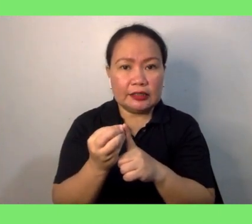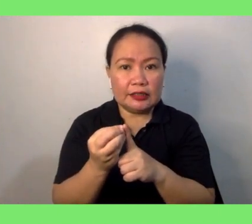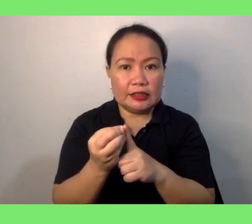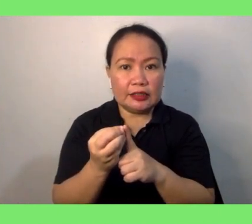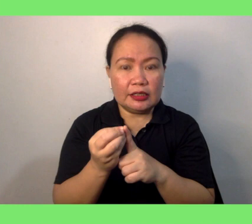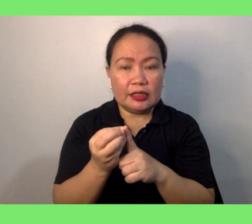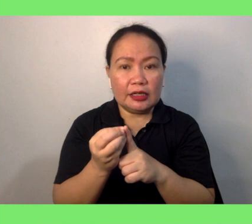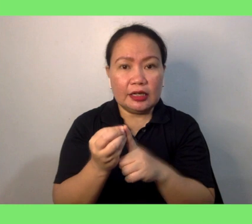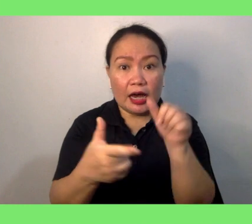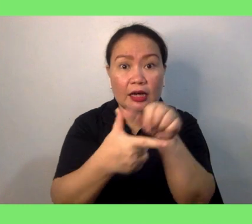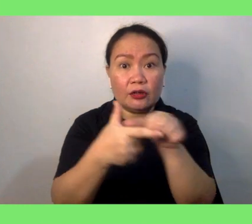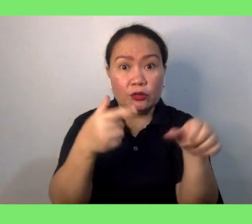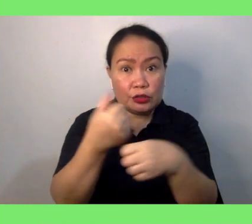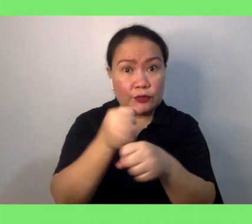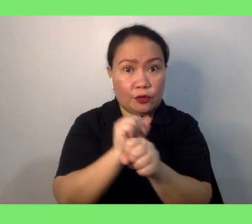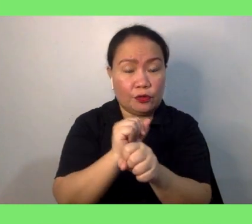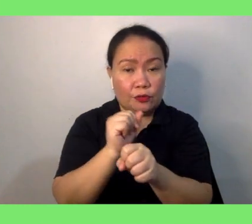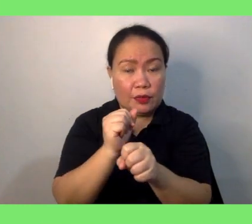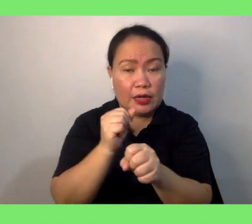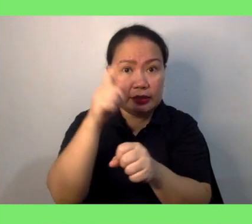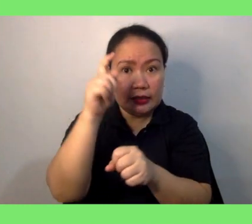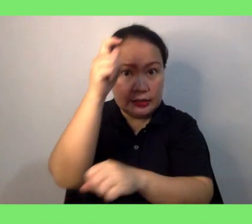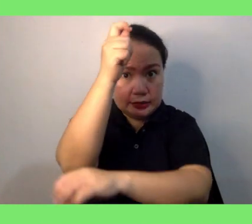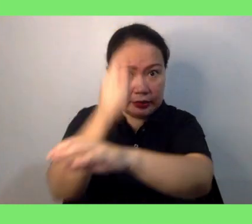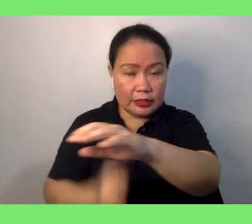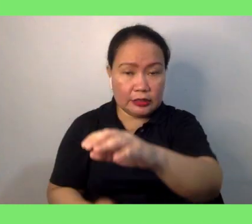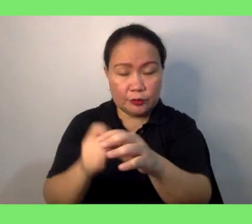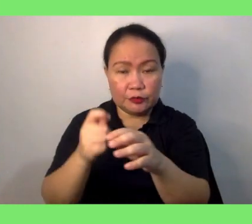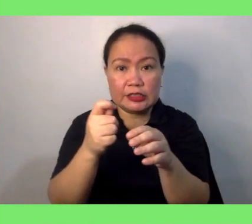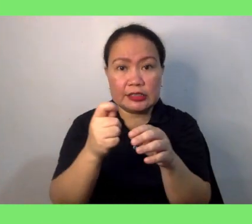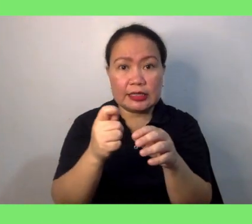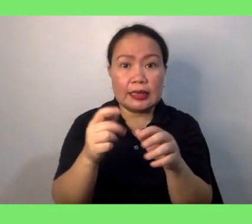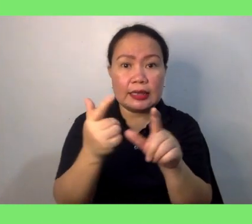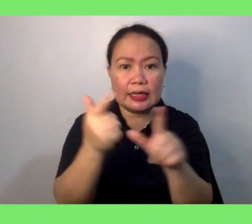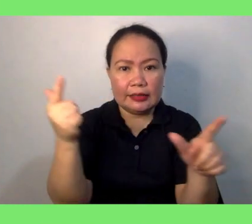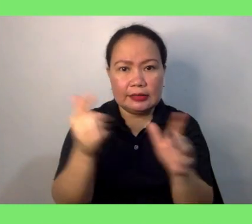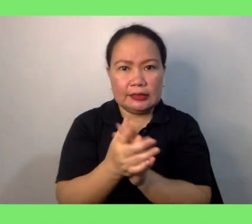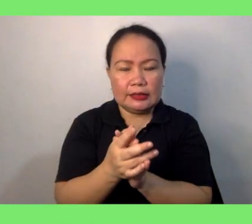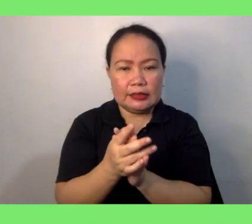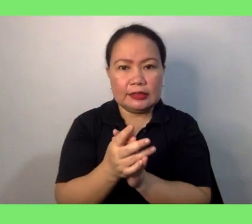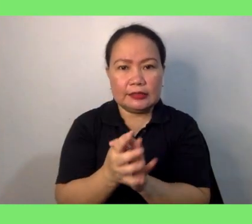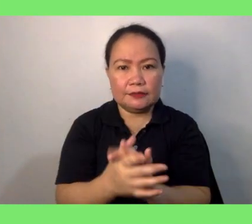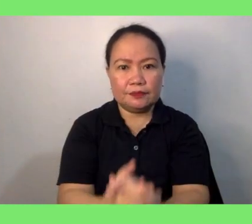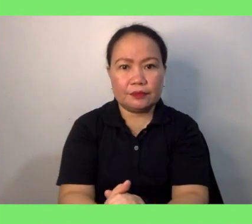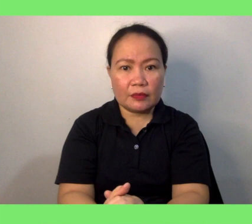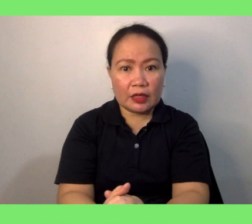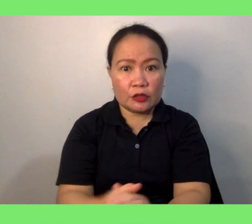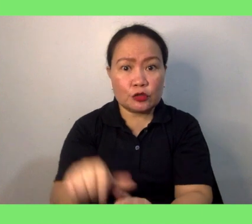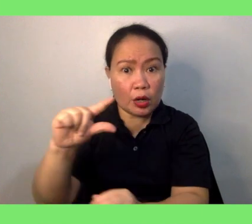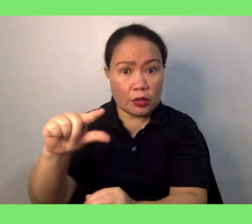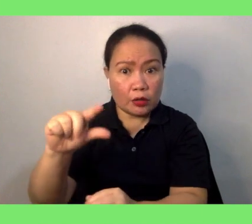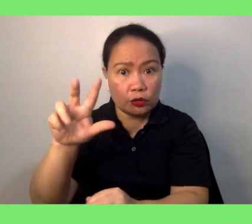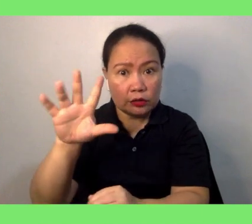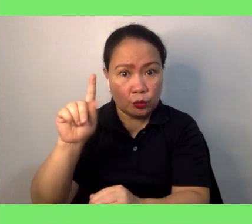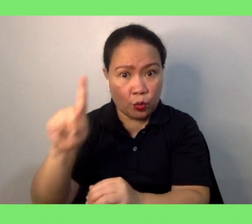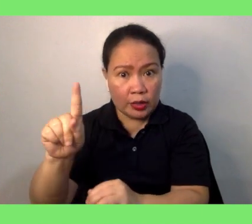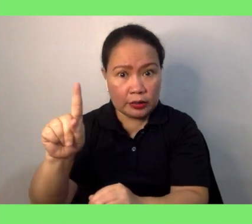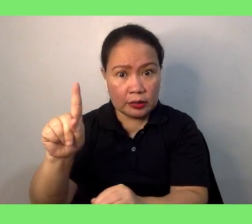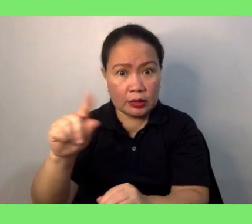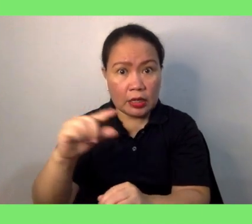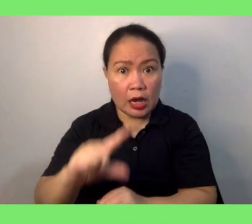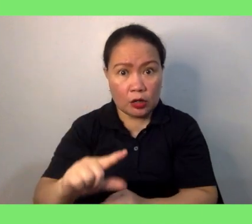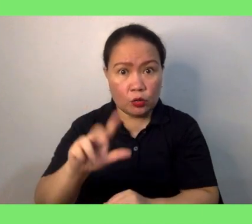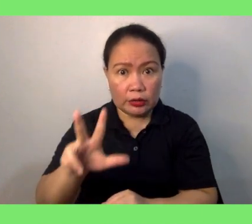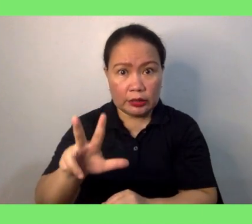angles are supplementary. So, gamitin yun na yung concept na yun. Why? Kasi parallel lines po ito.